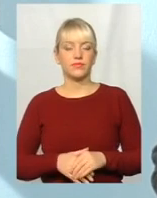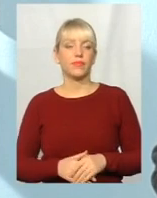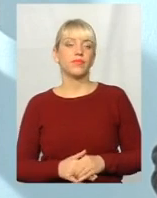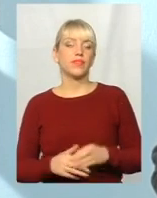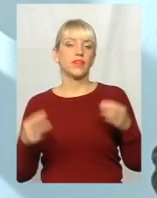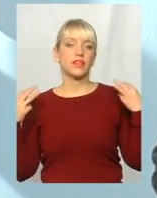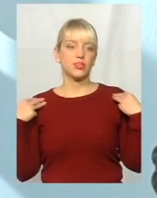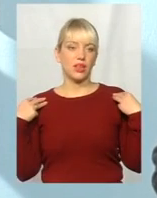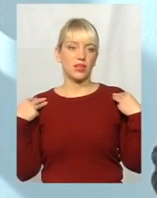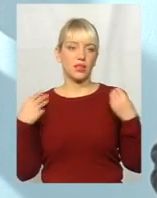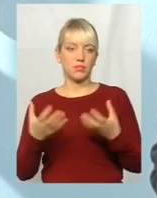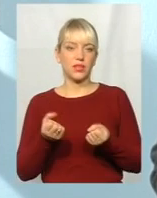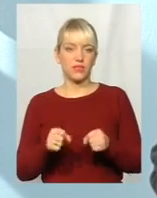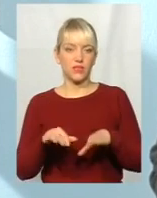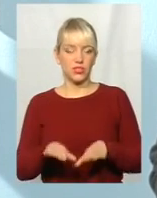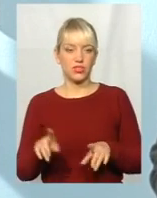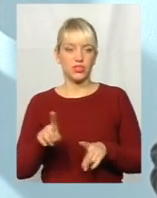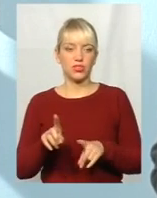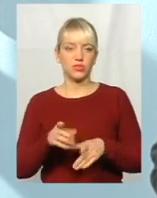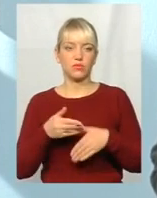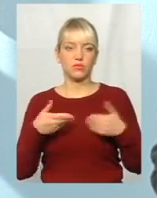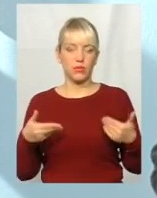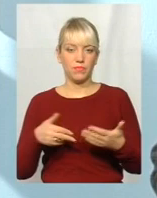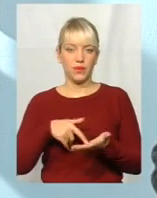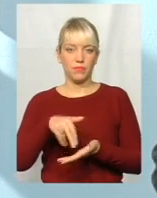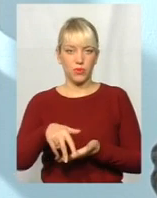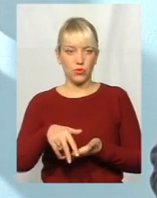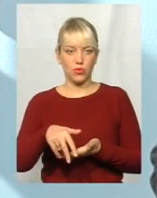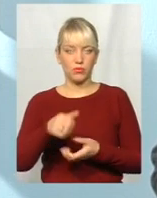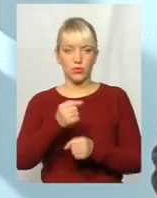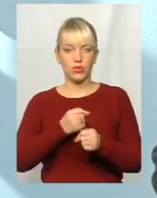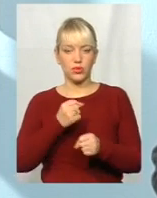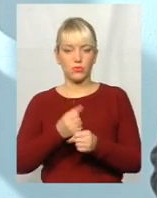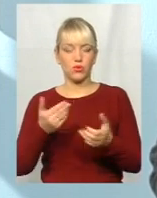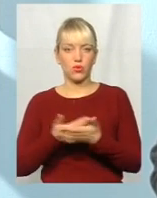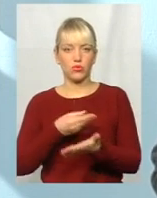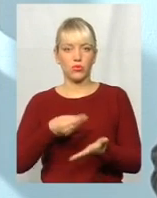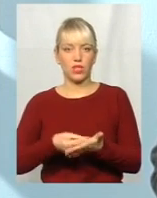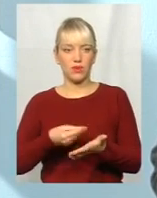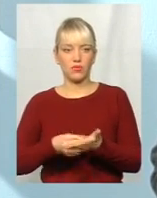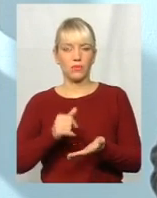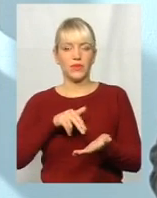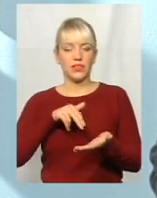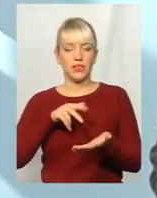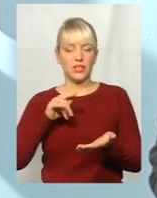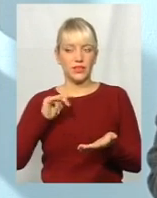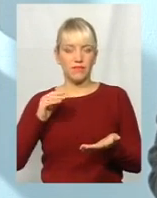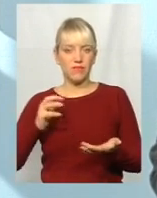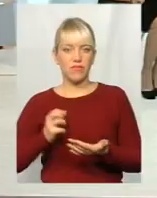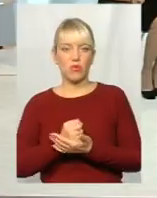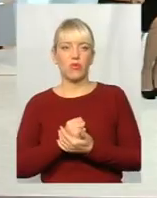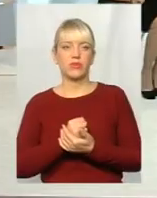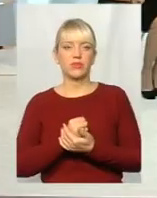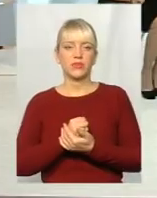начальник наш прийняв рішення, що ми проходимо розробку нового тарифу, і виходить, як